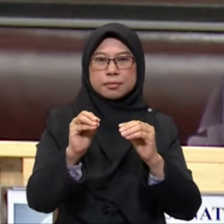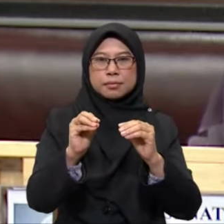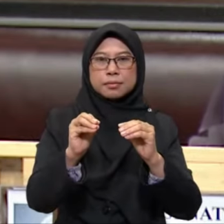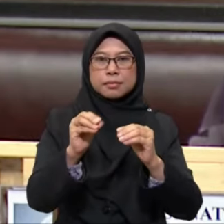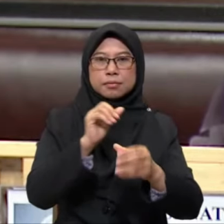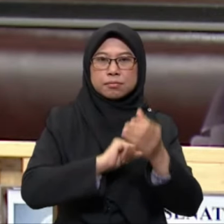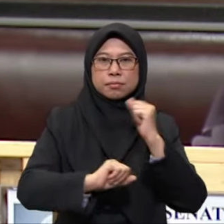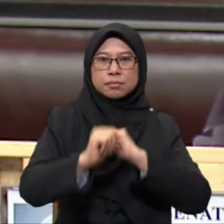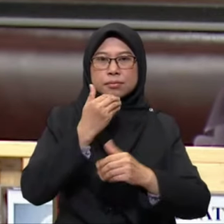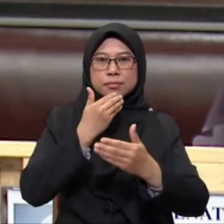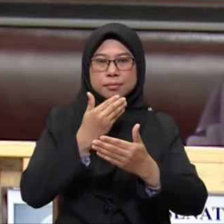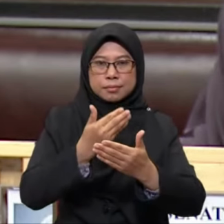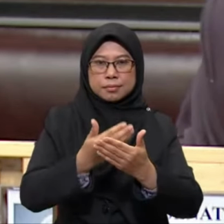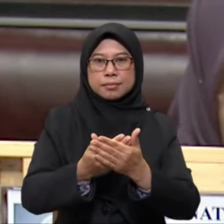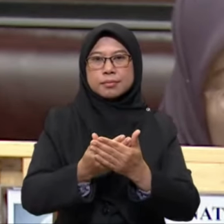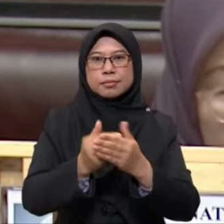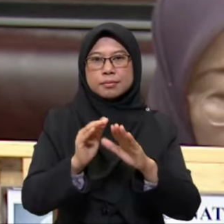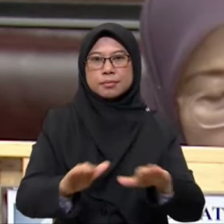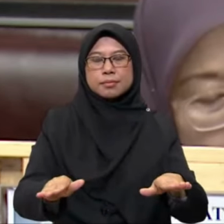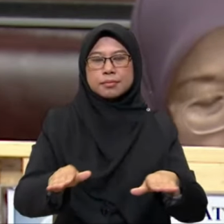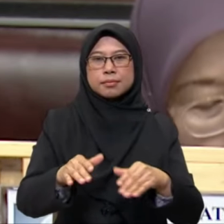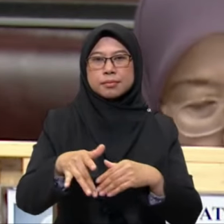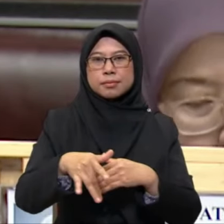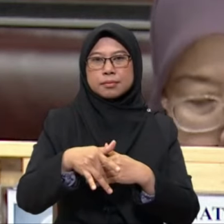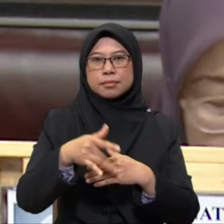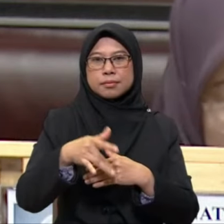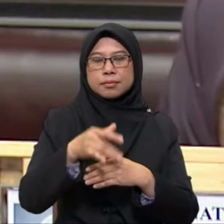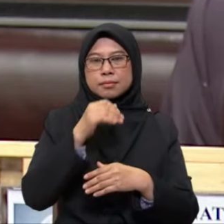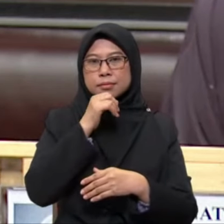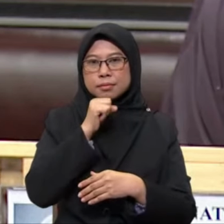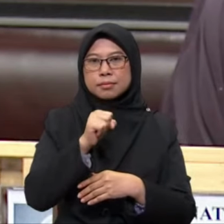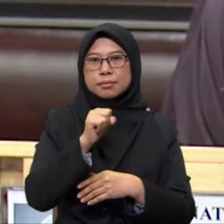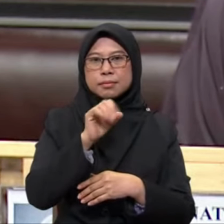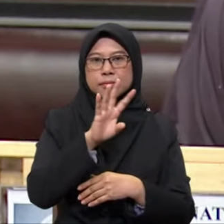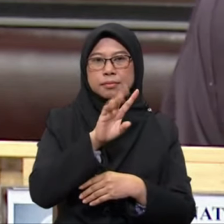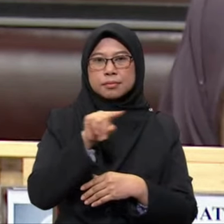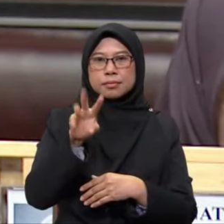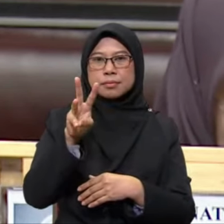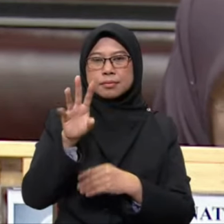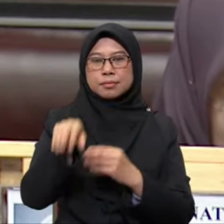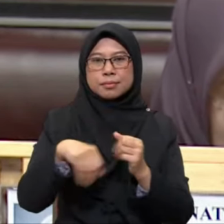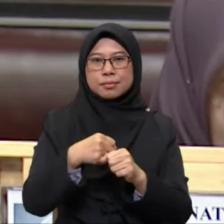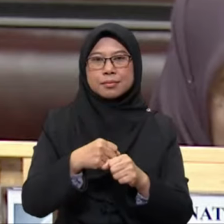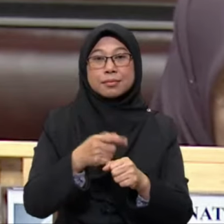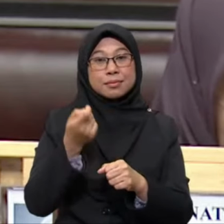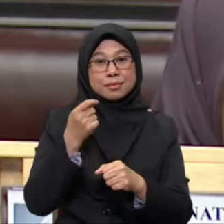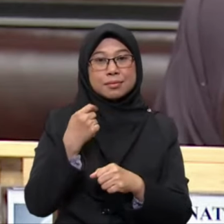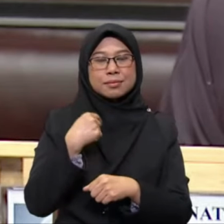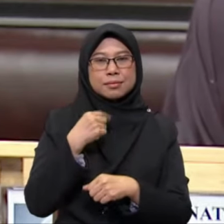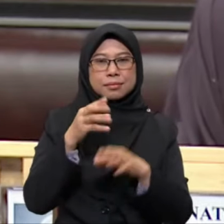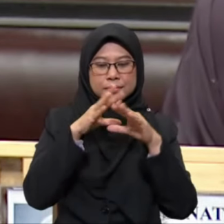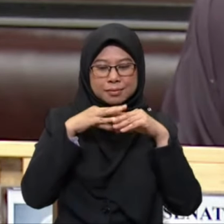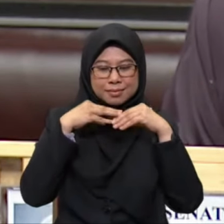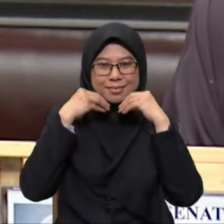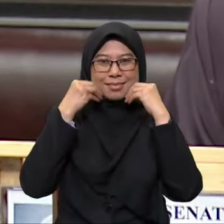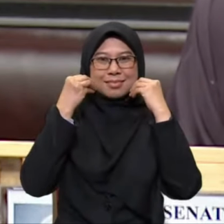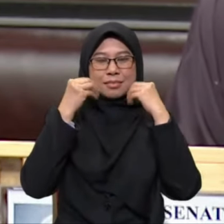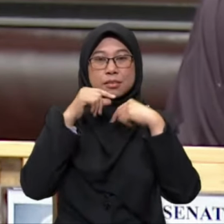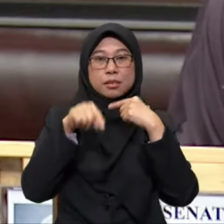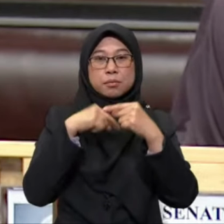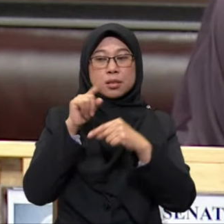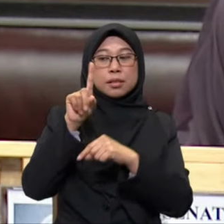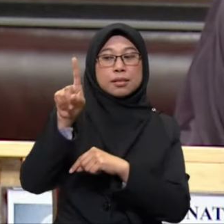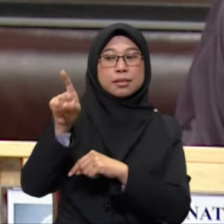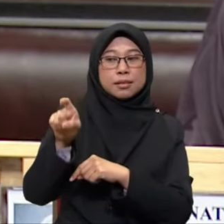dalam diri murid seawal usia 4 hingga 6 tahun. Sebab itu saya senyum tadi apabila soal